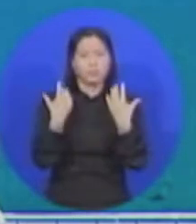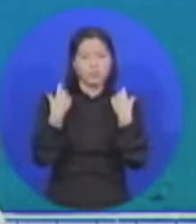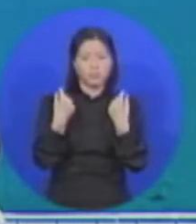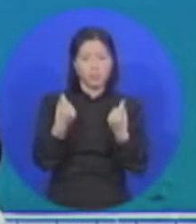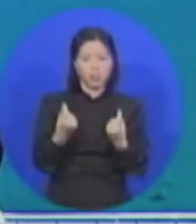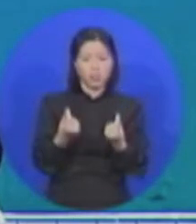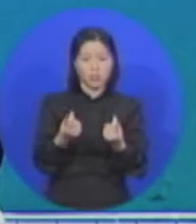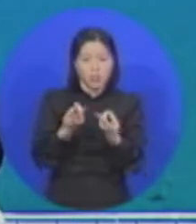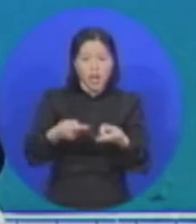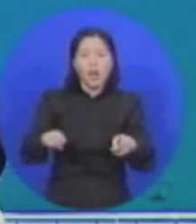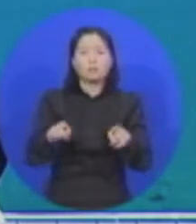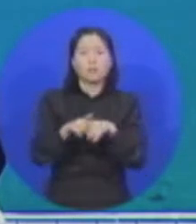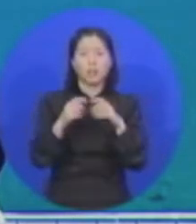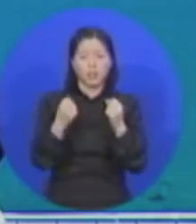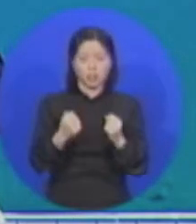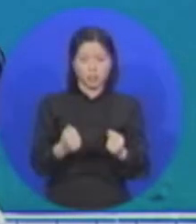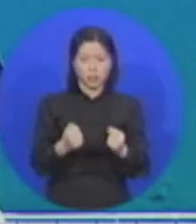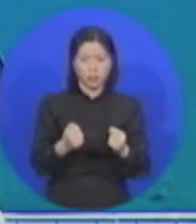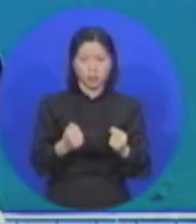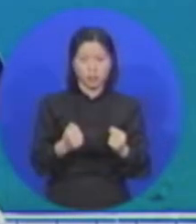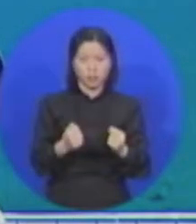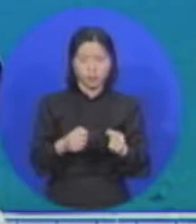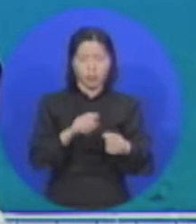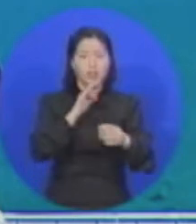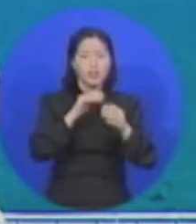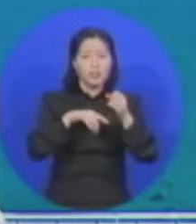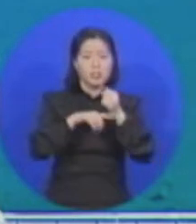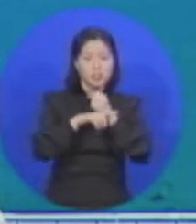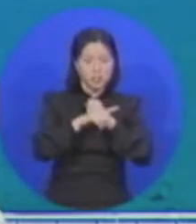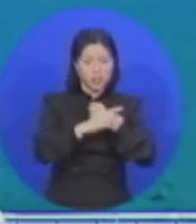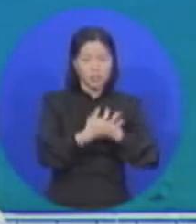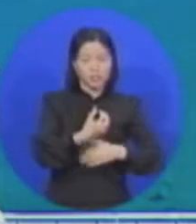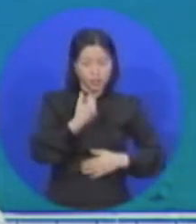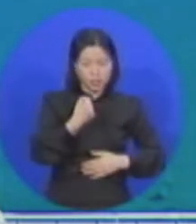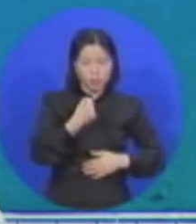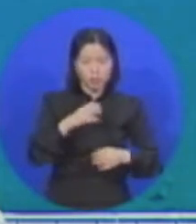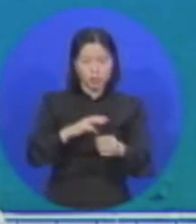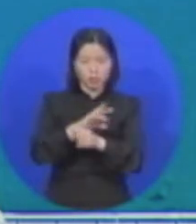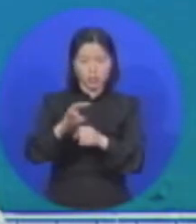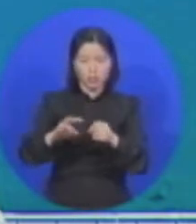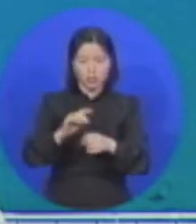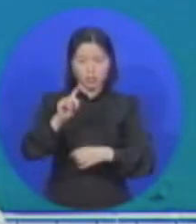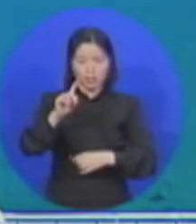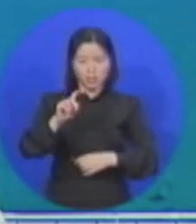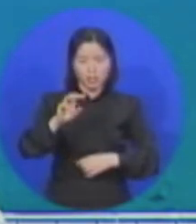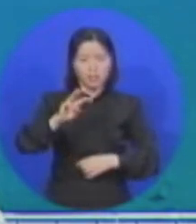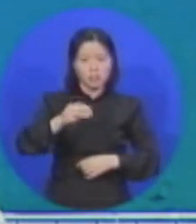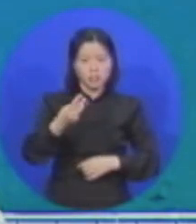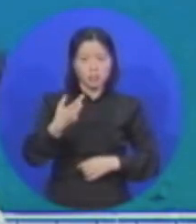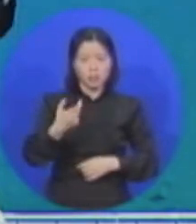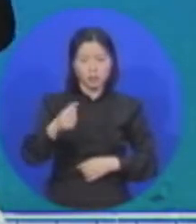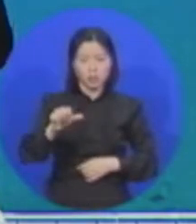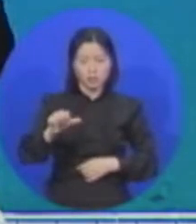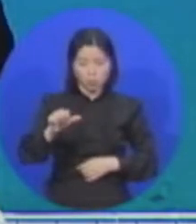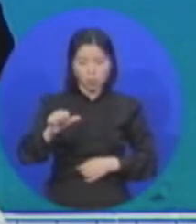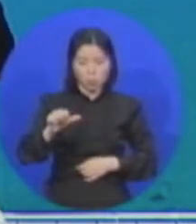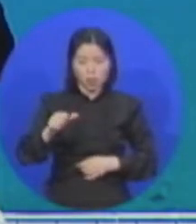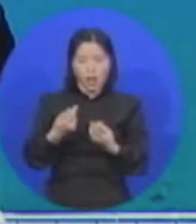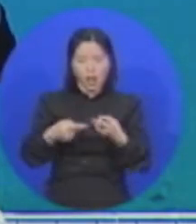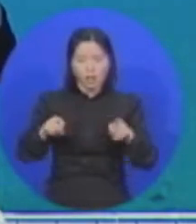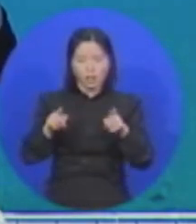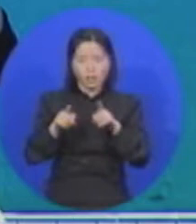기초에서 주님을 믿어야 24시간 365일 예수님 나와 같이 계시다는 믿음의 고백이